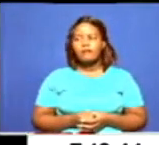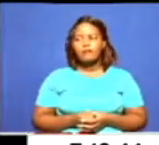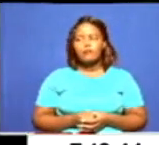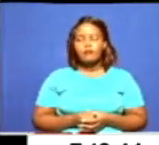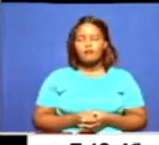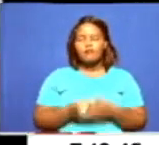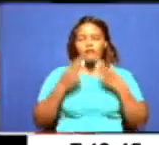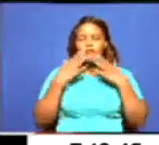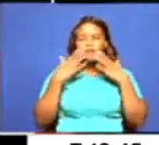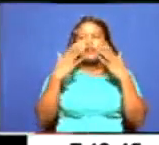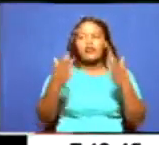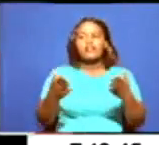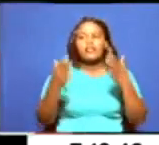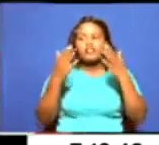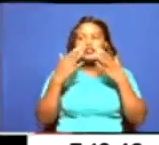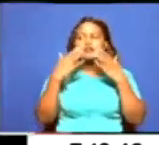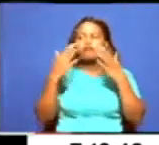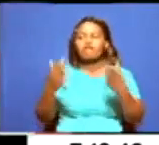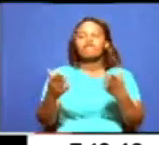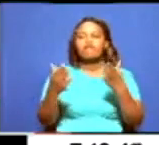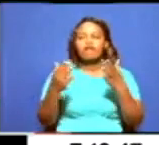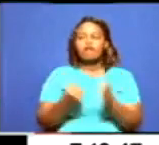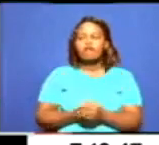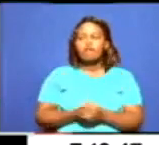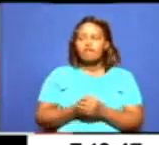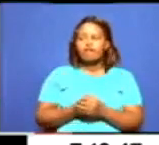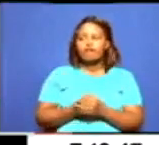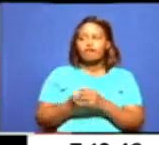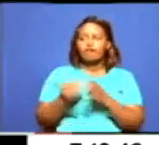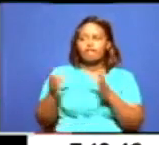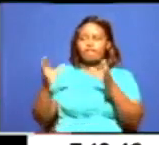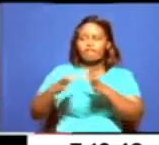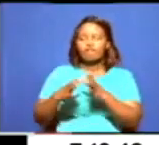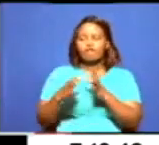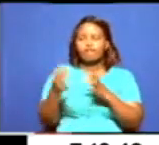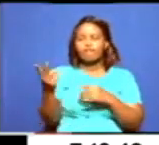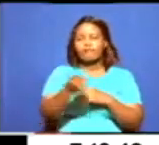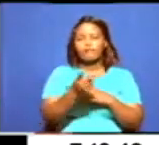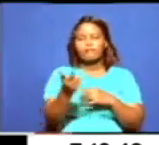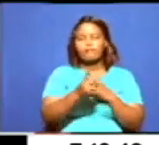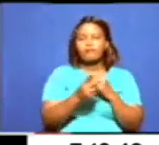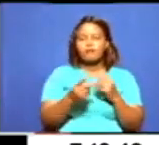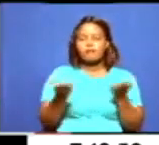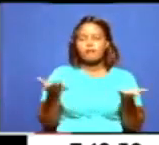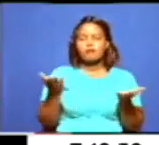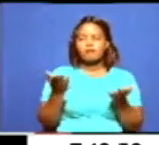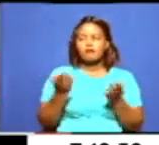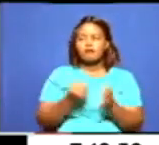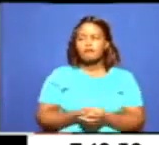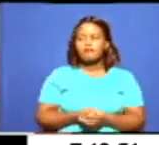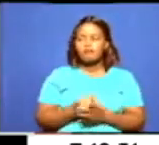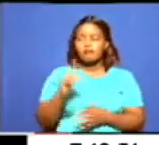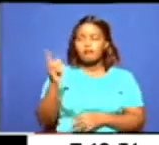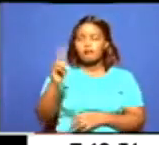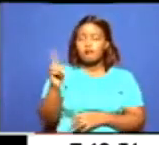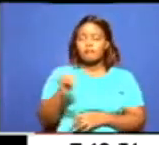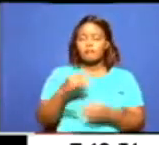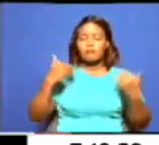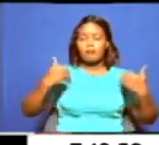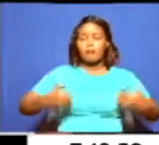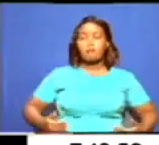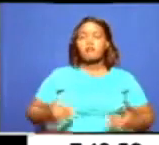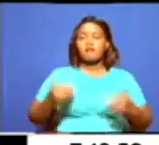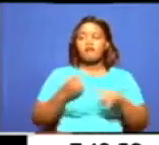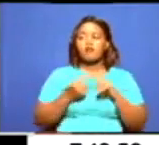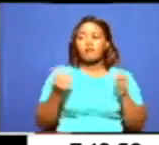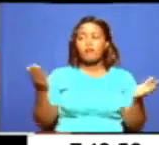Asante sana Harith Salim pamoja na mwenzangu Nancy Onyancha mkiwa hapo studioni. Niko katika uwanja wa michezo